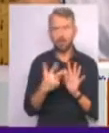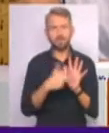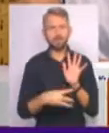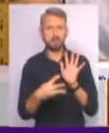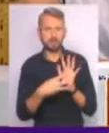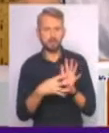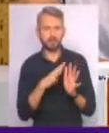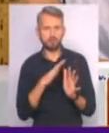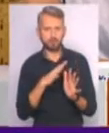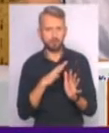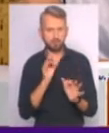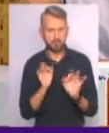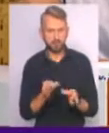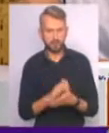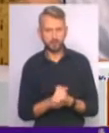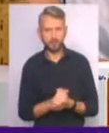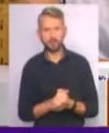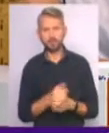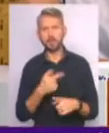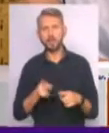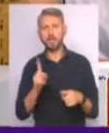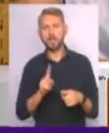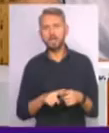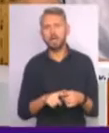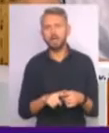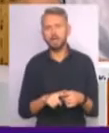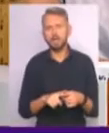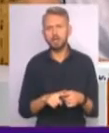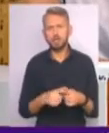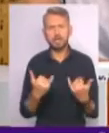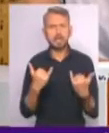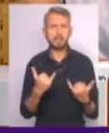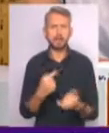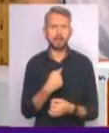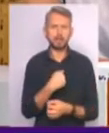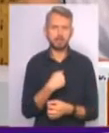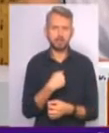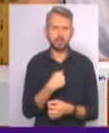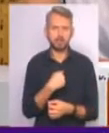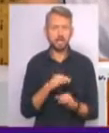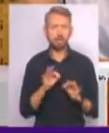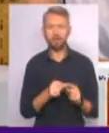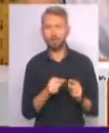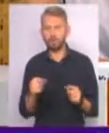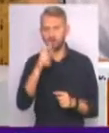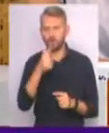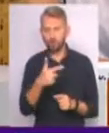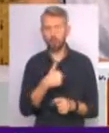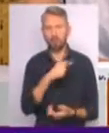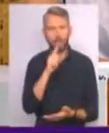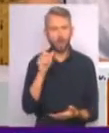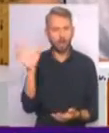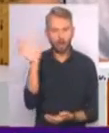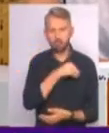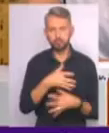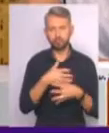буде правильно. Ви знаєте, ситуація така, що я зараз я за буквально за 3 роки мені вдалося